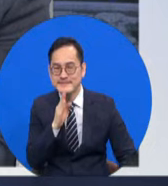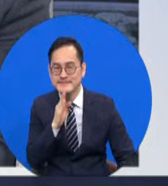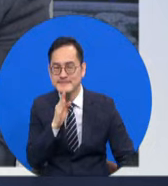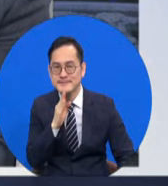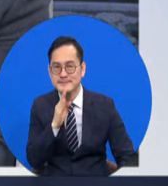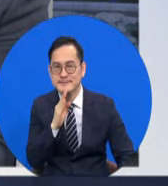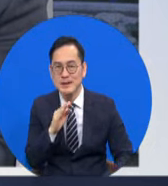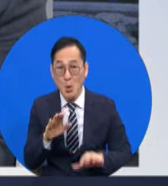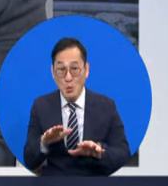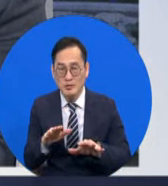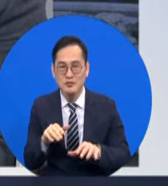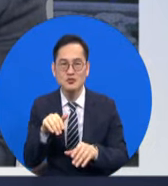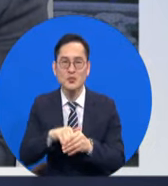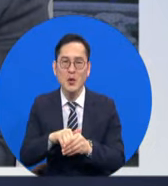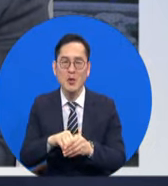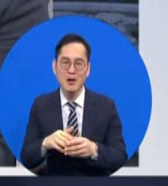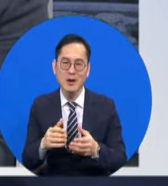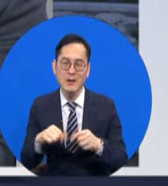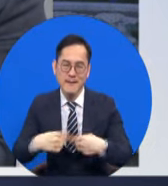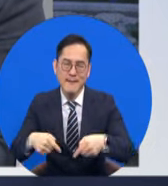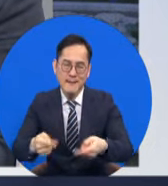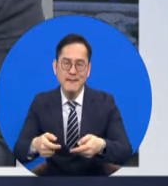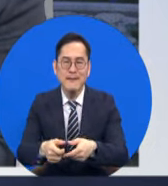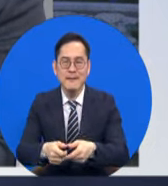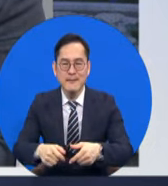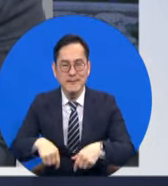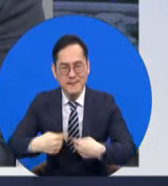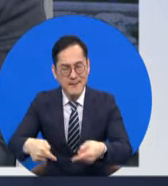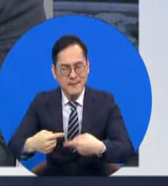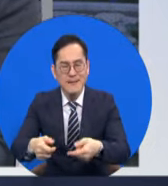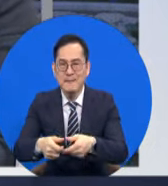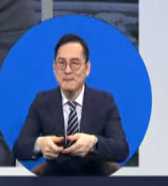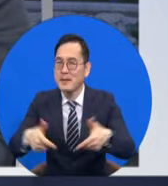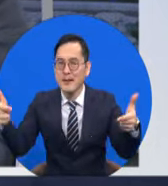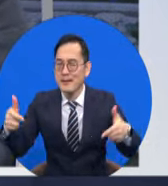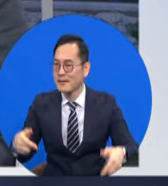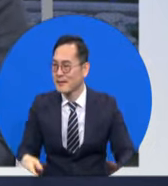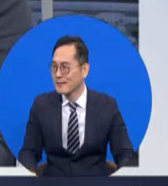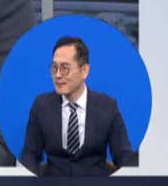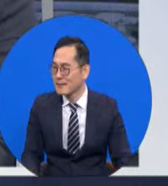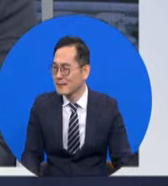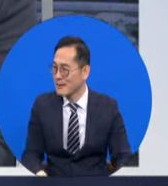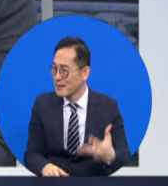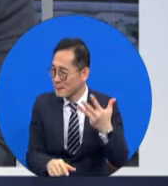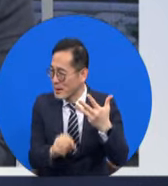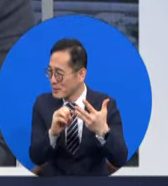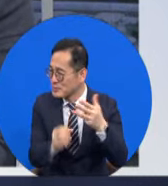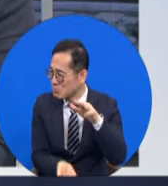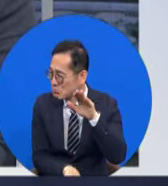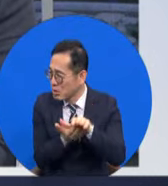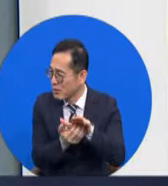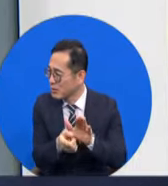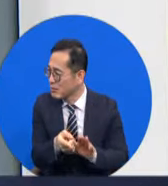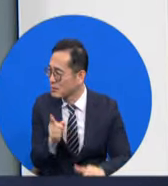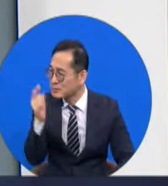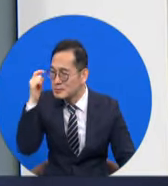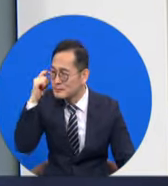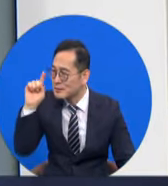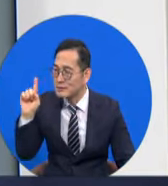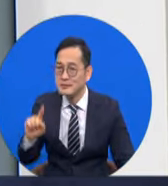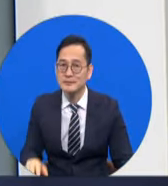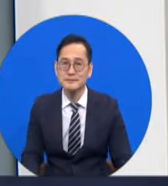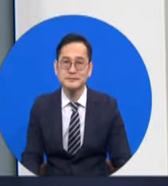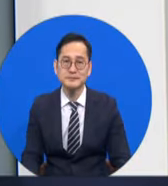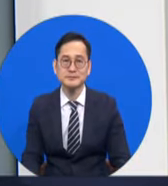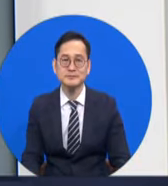결정권자로서의 어떤 그런 모습을 보이는 거 아니냐라는 뭐 사전 투표 투표 초반이지만 어떻게 보세요? 8.0 최고인데. 글쎄요. 누가 뭐래도 저희 같은